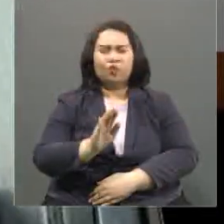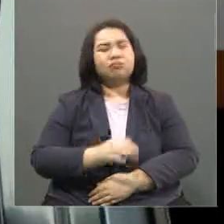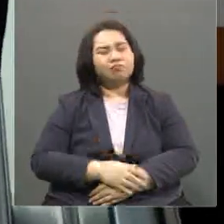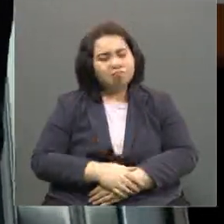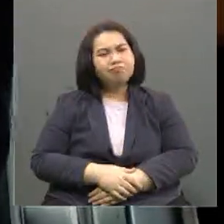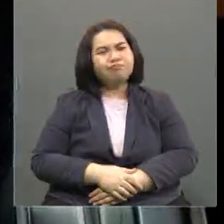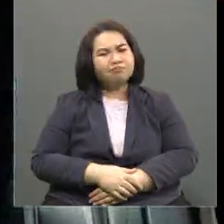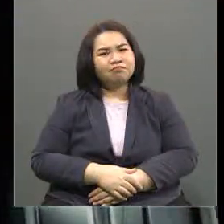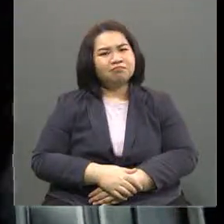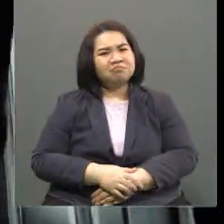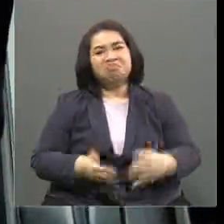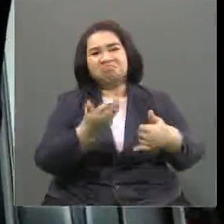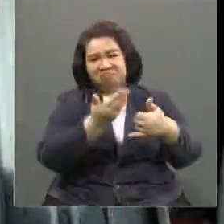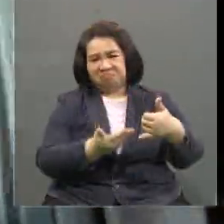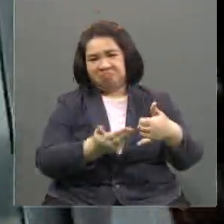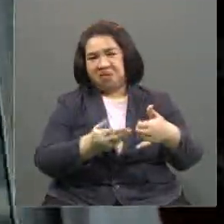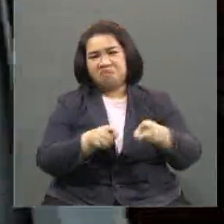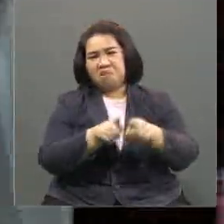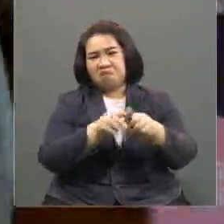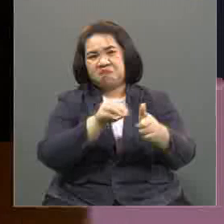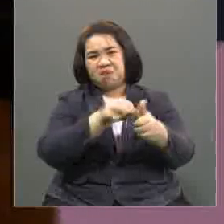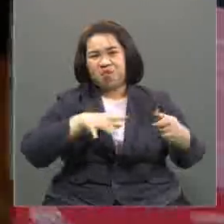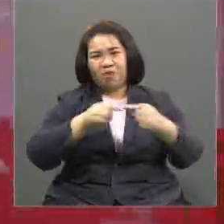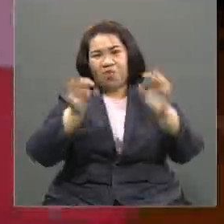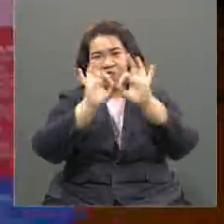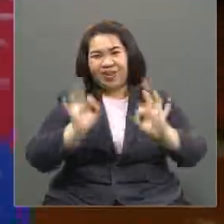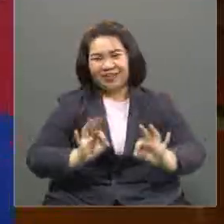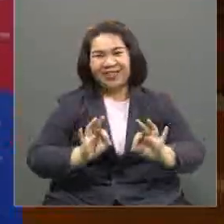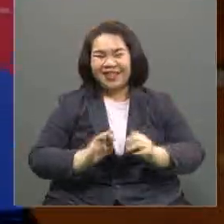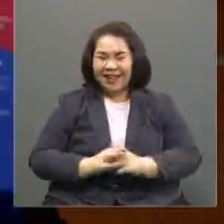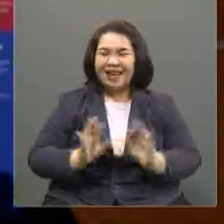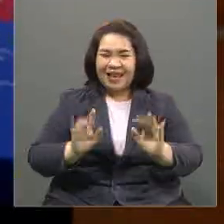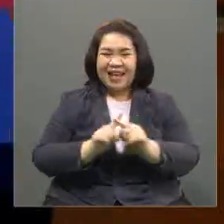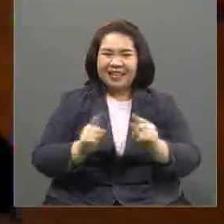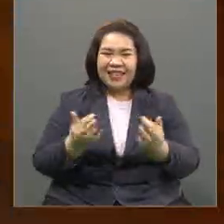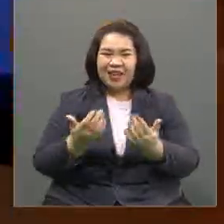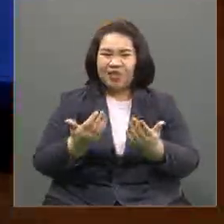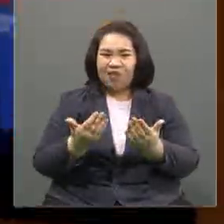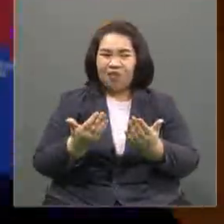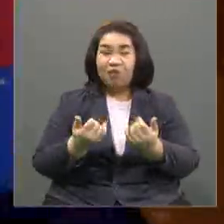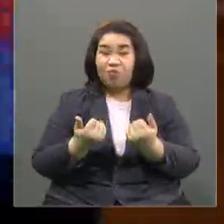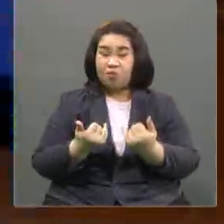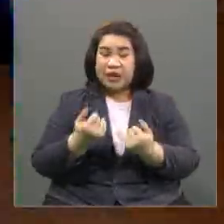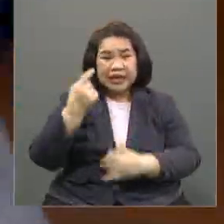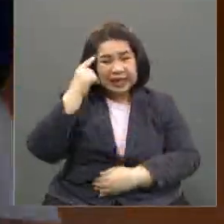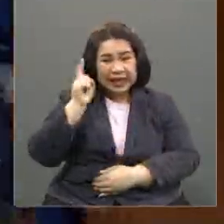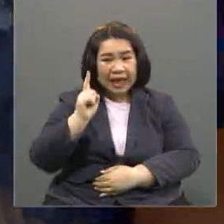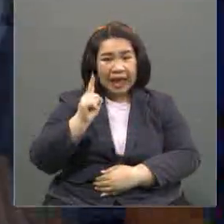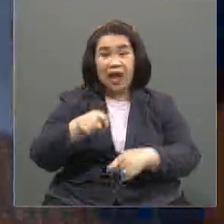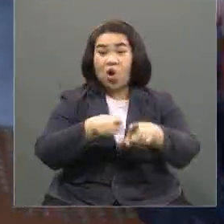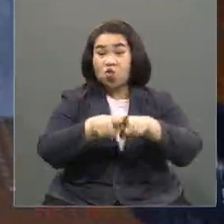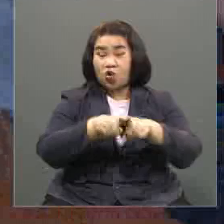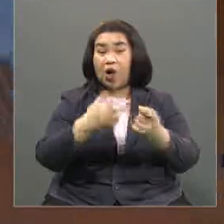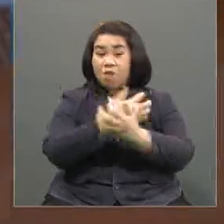เออผู้นำแฟชั่นจริงๆอ่ะ ค่ะค่ะ นะคะแต่ว่าเดี๋ยวต้องรอดูอีกทีนึงวันนี้ลายโคอาล่าใช่ไหม